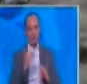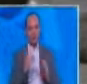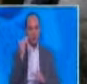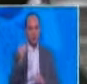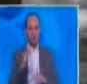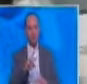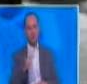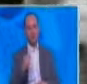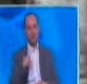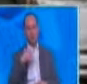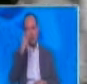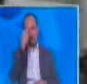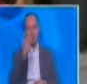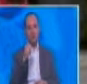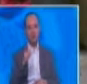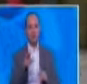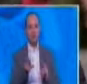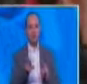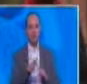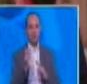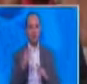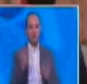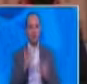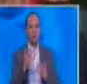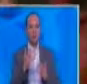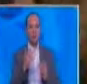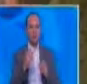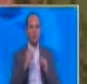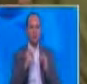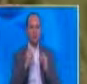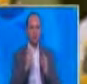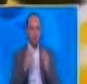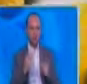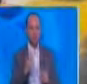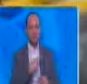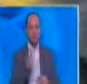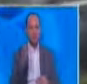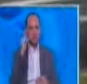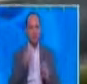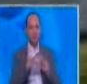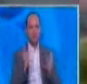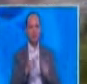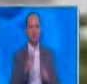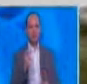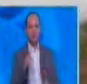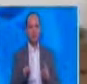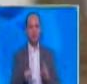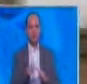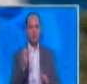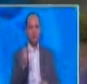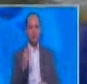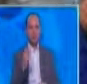ya da ben hastalığa, COVID'e daha mı yatkınım? Biz bu anlamda dünyadaki kanser